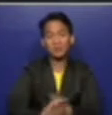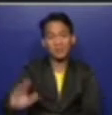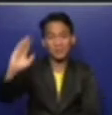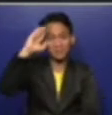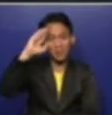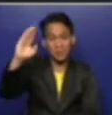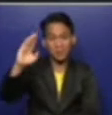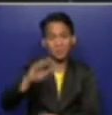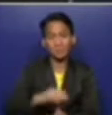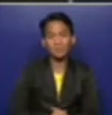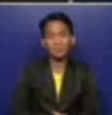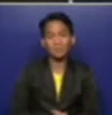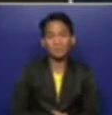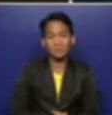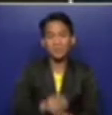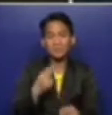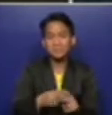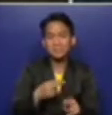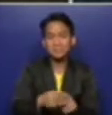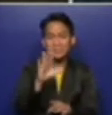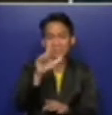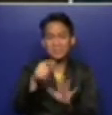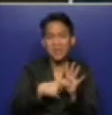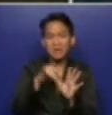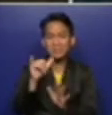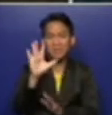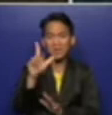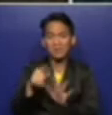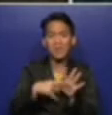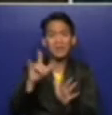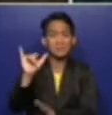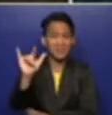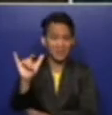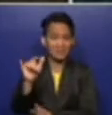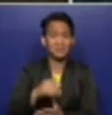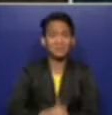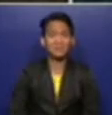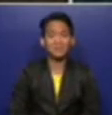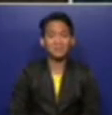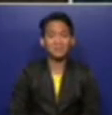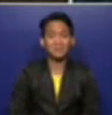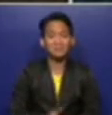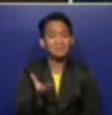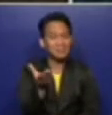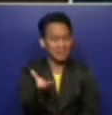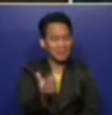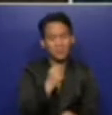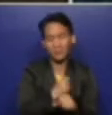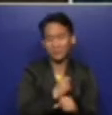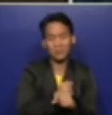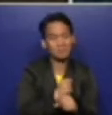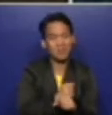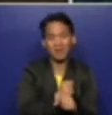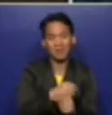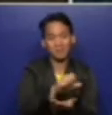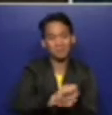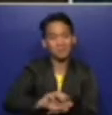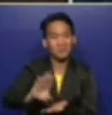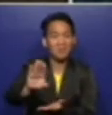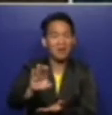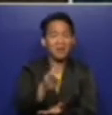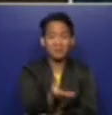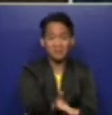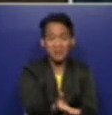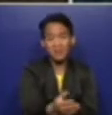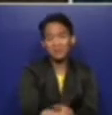ชัยชาญช้างมงคลที่เคารพยิ่งนะครับท่านเป็นขวัญใจสภาถ้าจะมีการปรับครม.แล้วเนี่ยถ้าท่านน